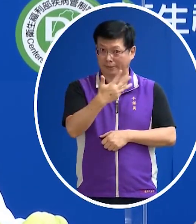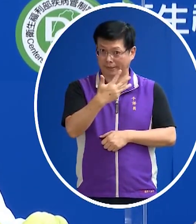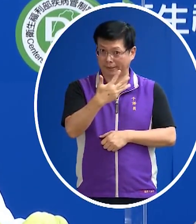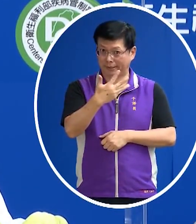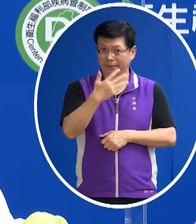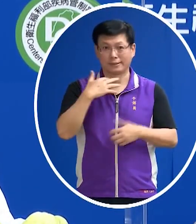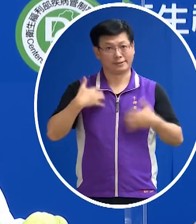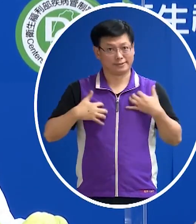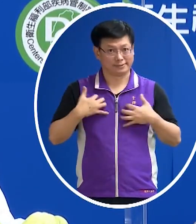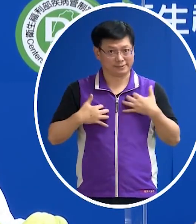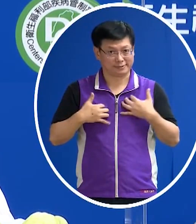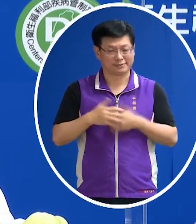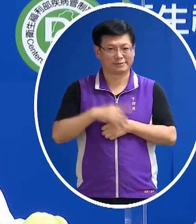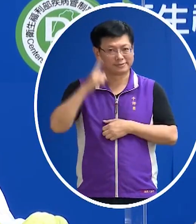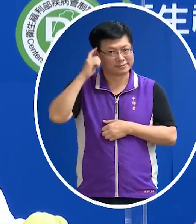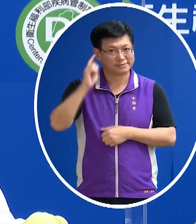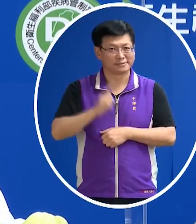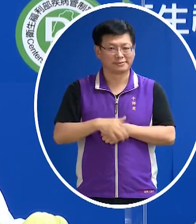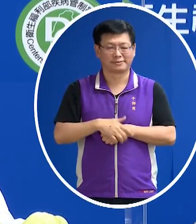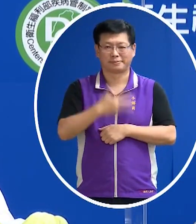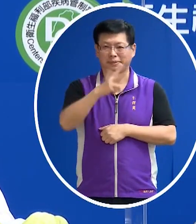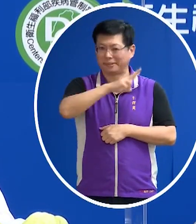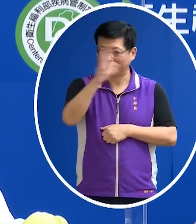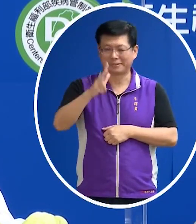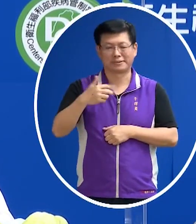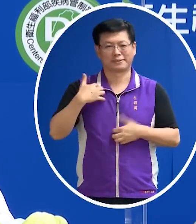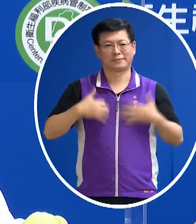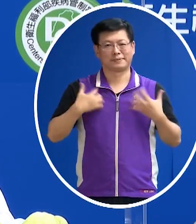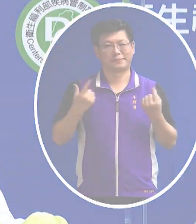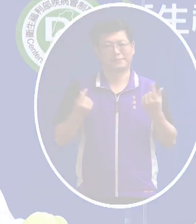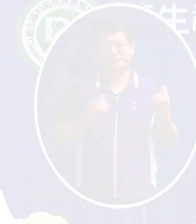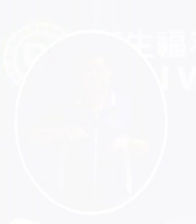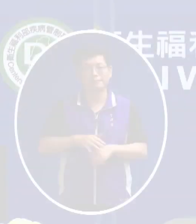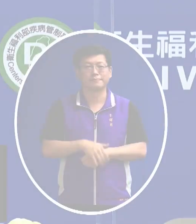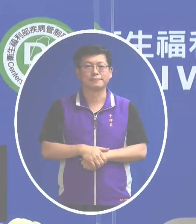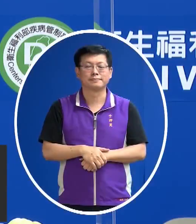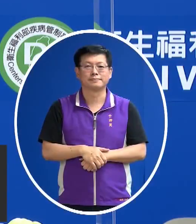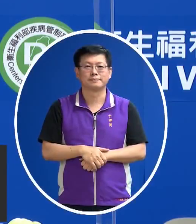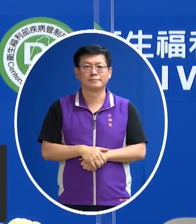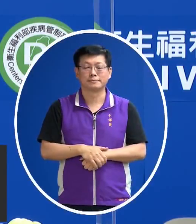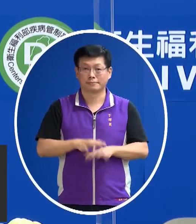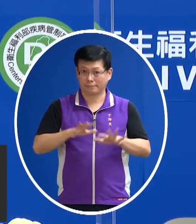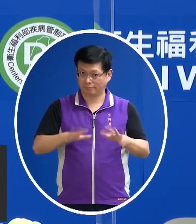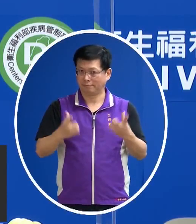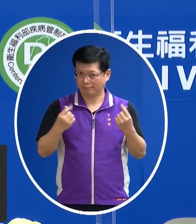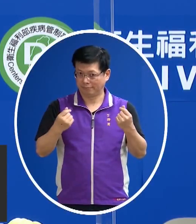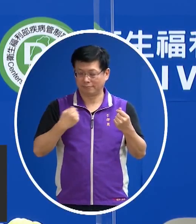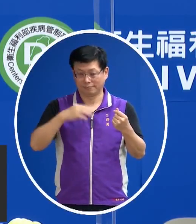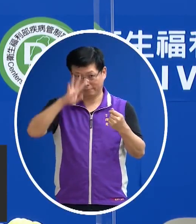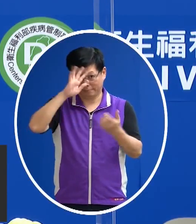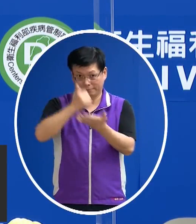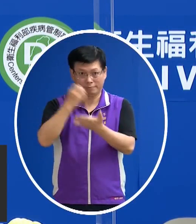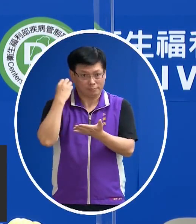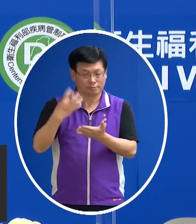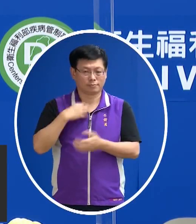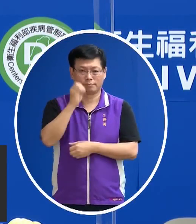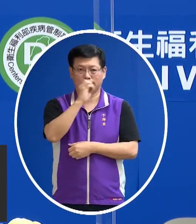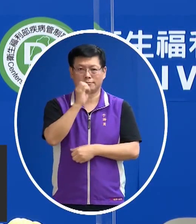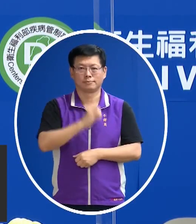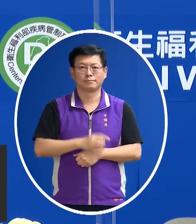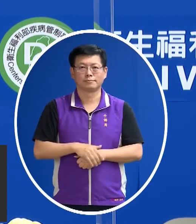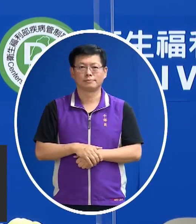八个乐，我们这是八天来大家都很乐。那我们今天仍然是没有新增的病